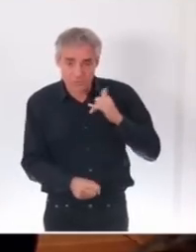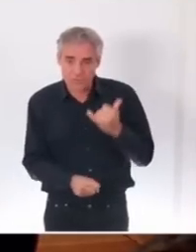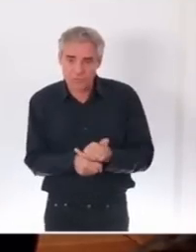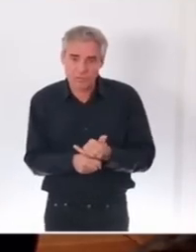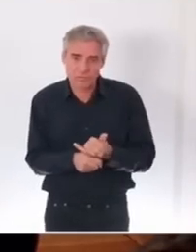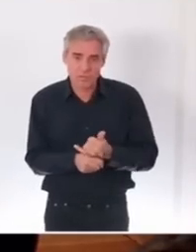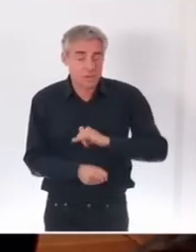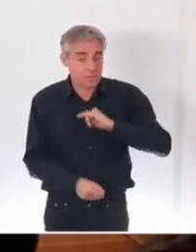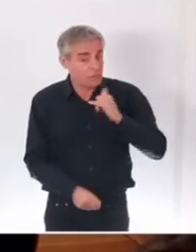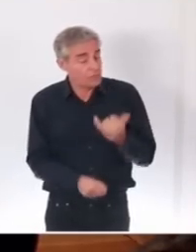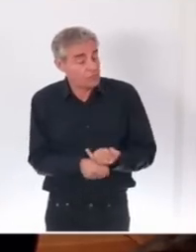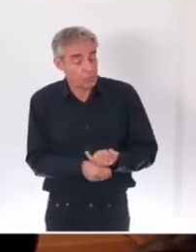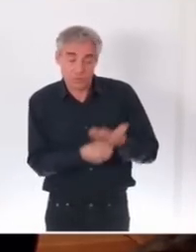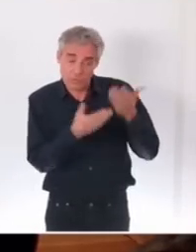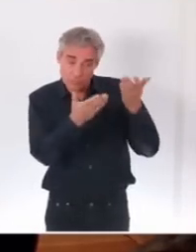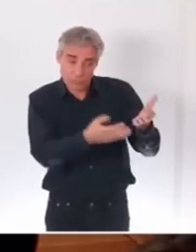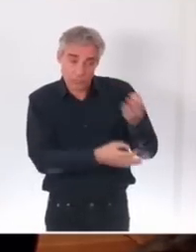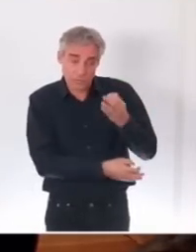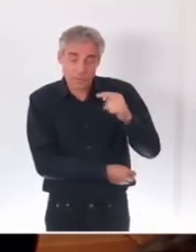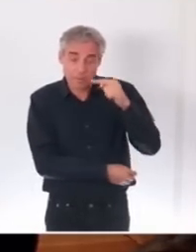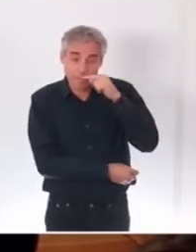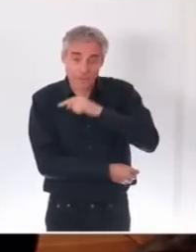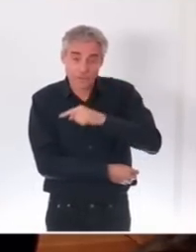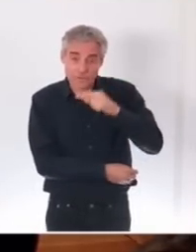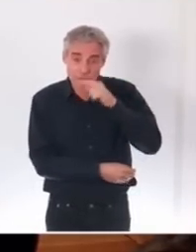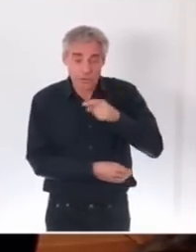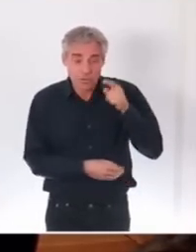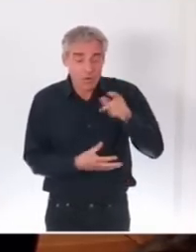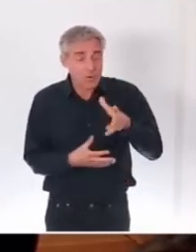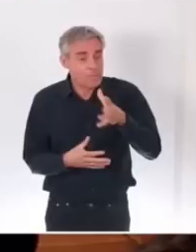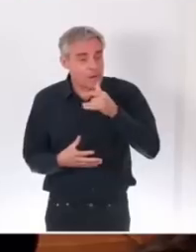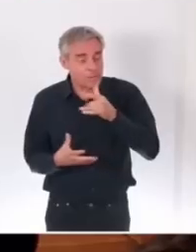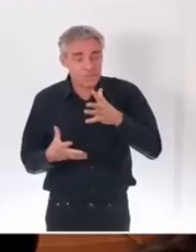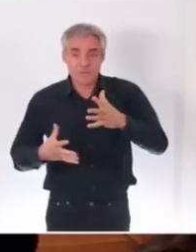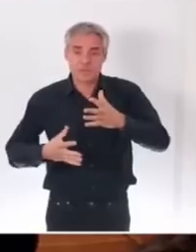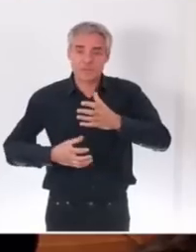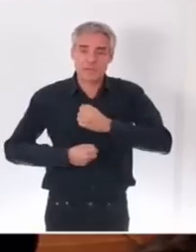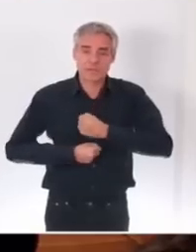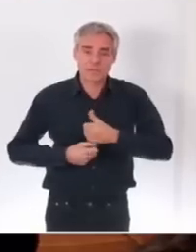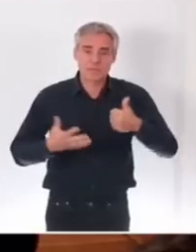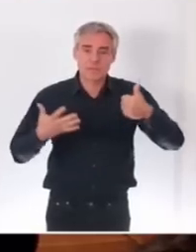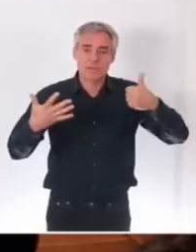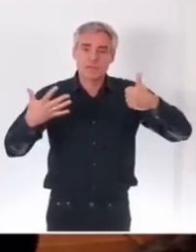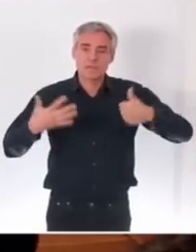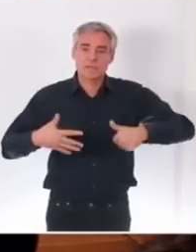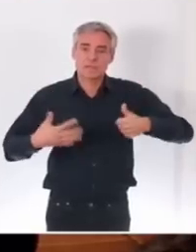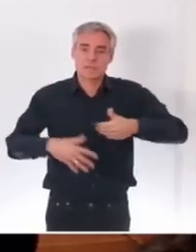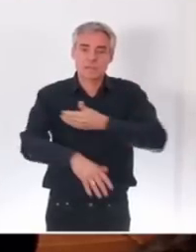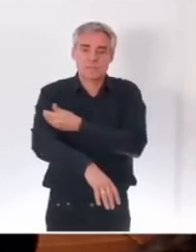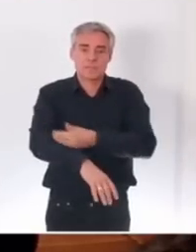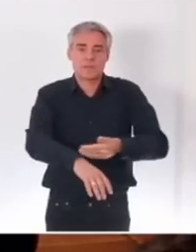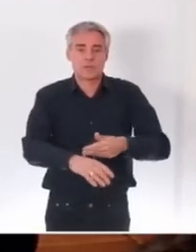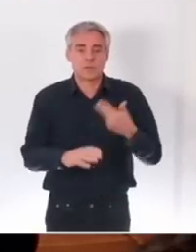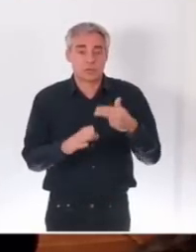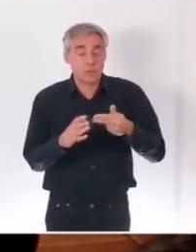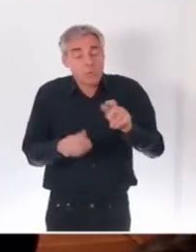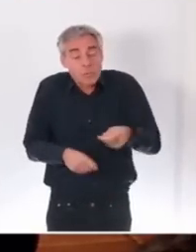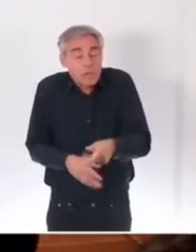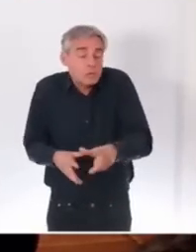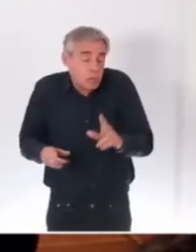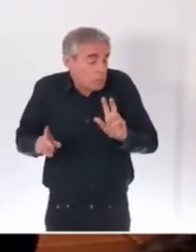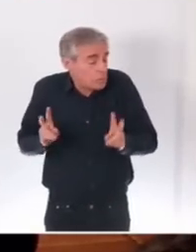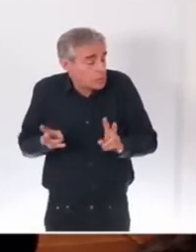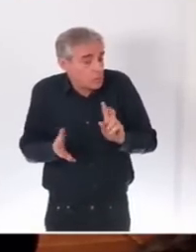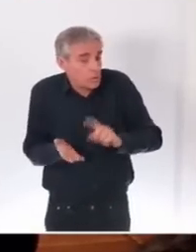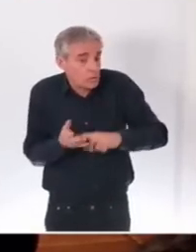un mensonge. Si vous n'êtes pas capable d'absorber le choc d'Ibarnier, bien sûr qu'on s'en serait passé des décisions qui ont été prises, mais